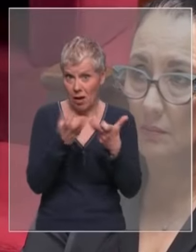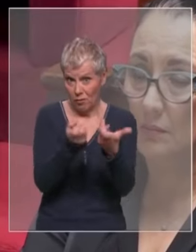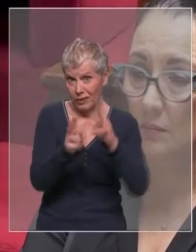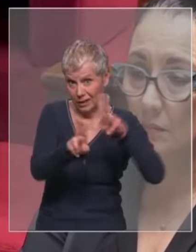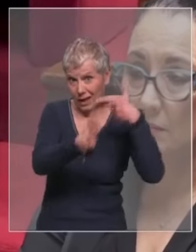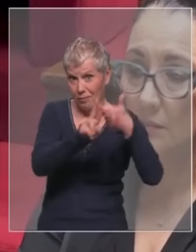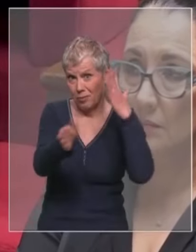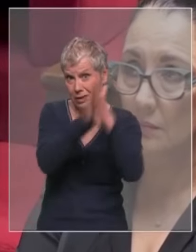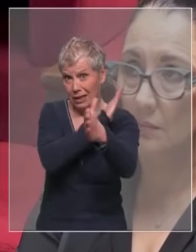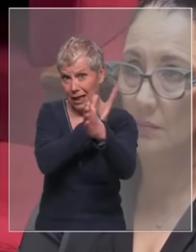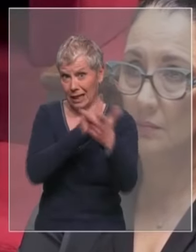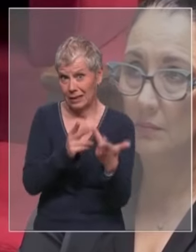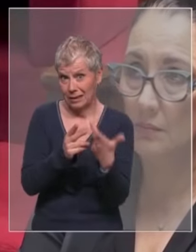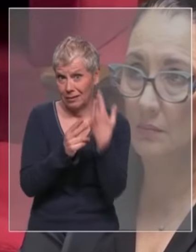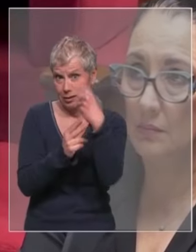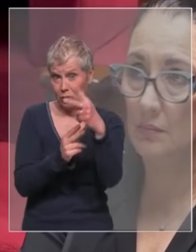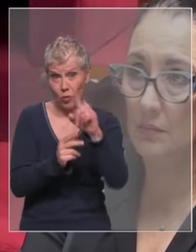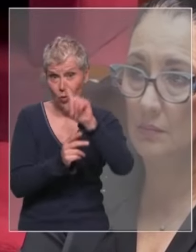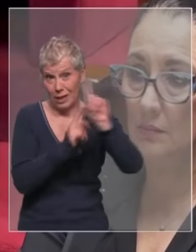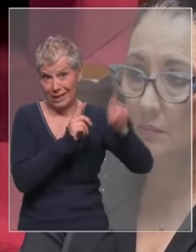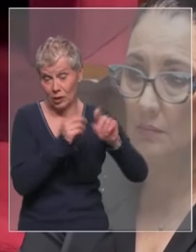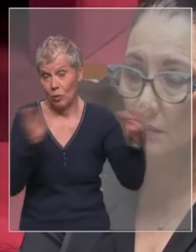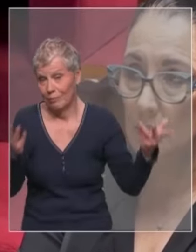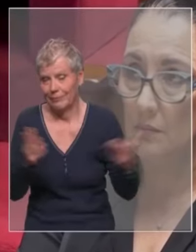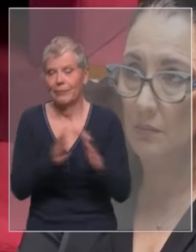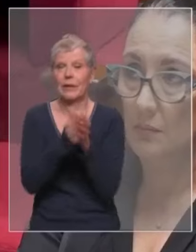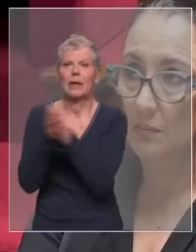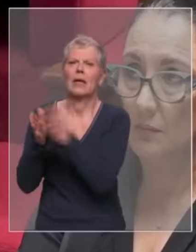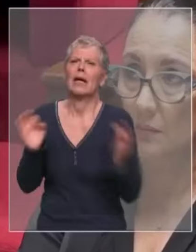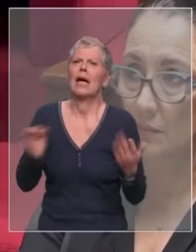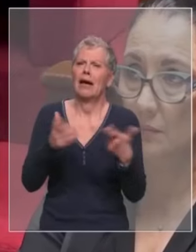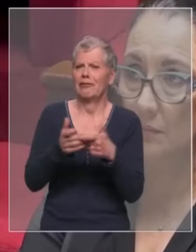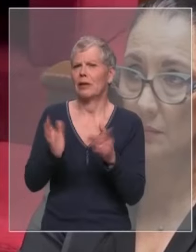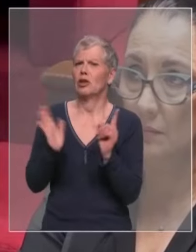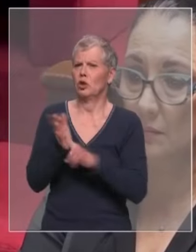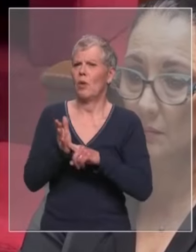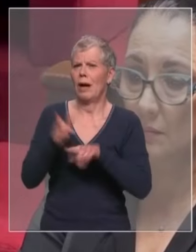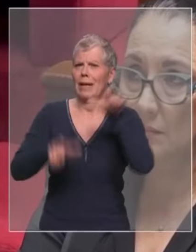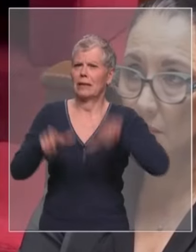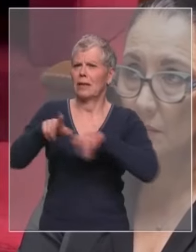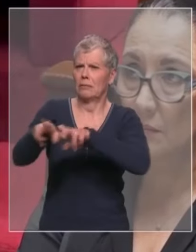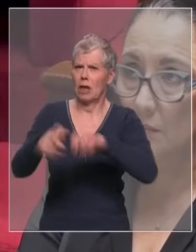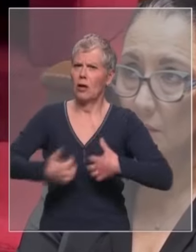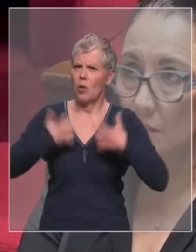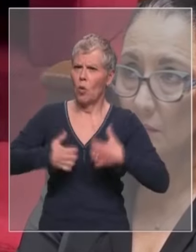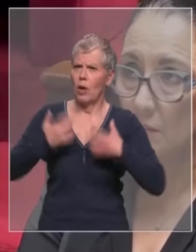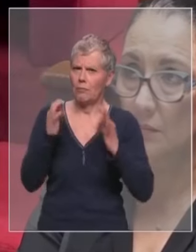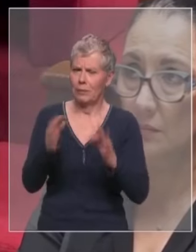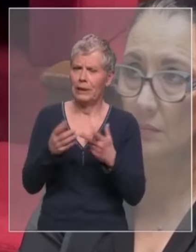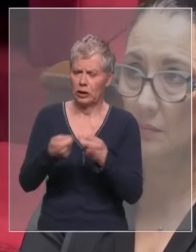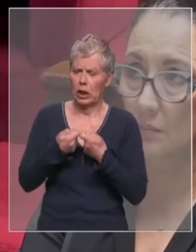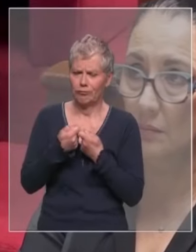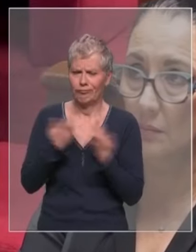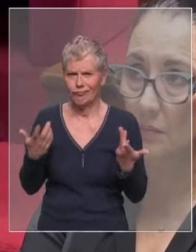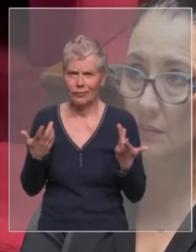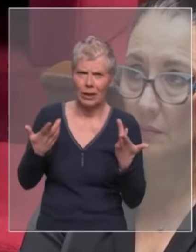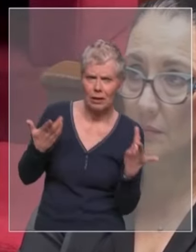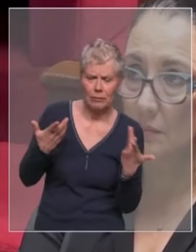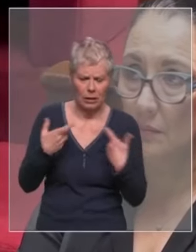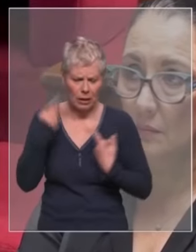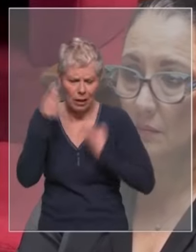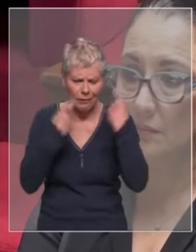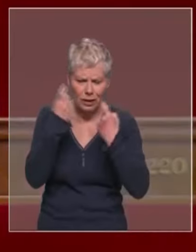répondre directement à votre question. Vous l'avez très bien dit, la colère légitime des agriculteurs aujourd'hui nous pousse à interroger l'ensemble des outils